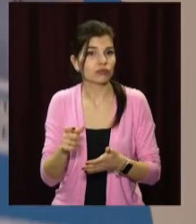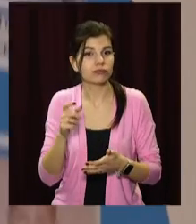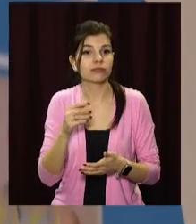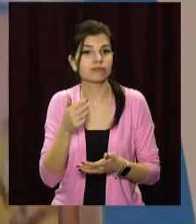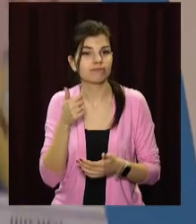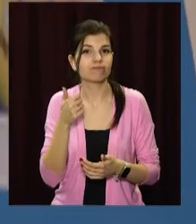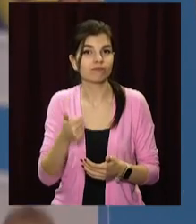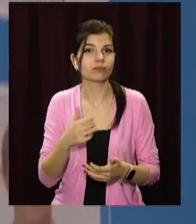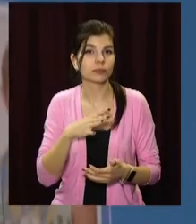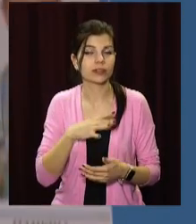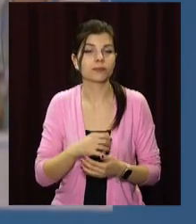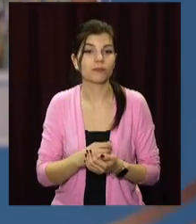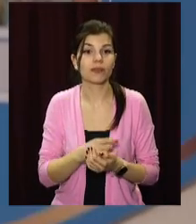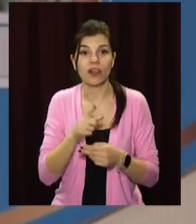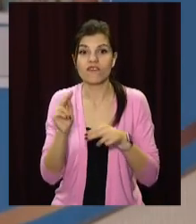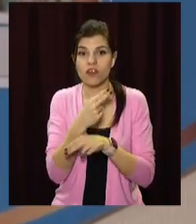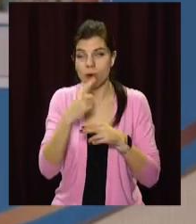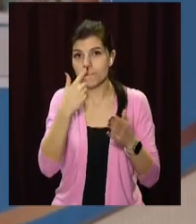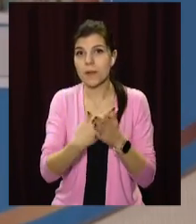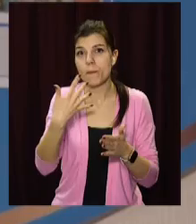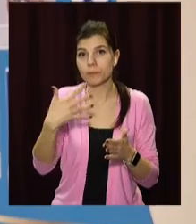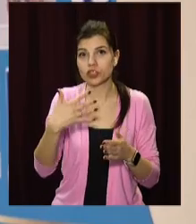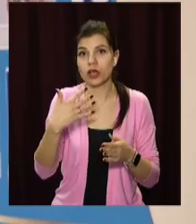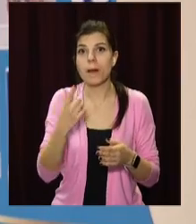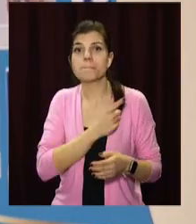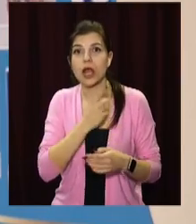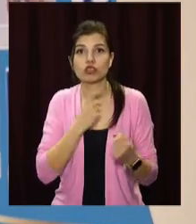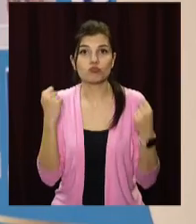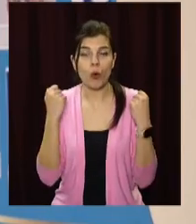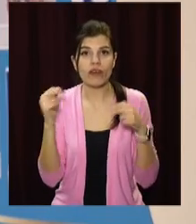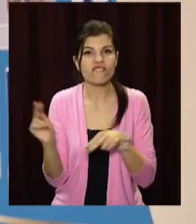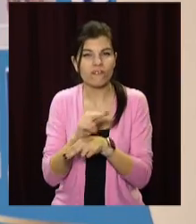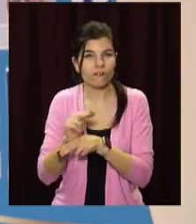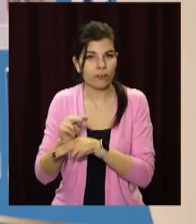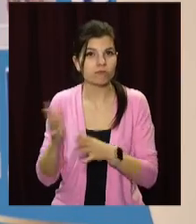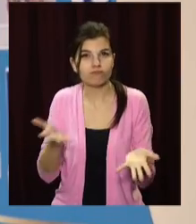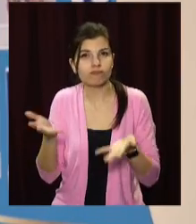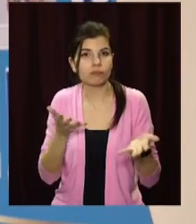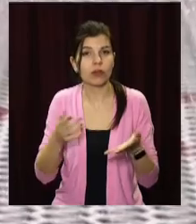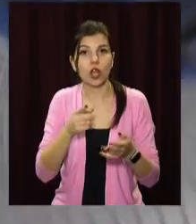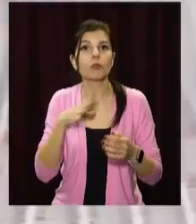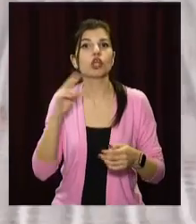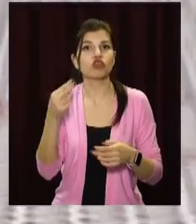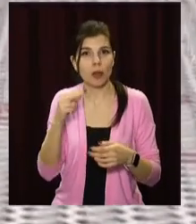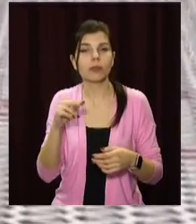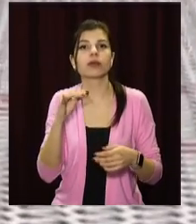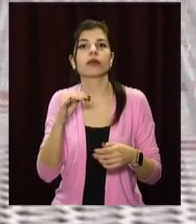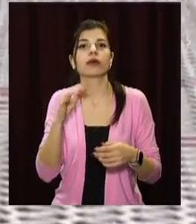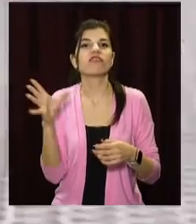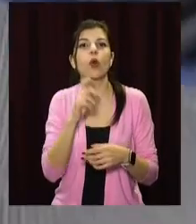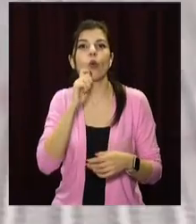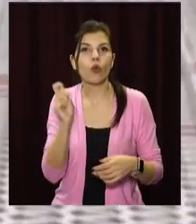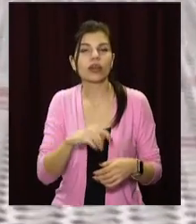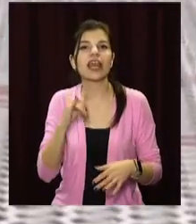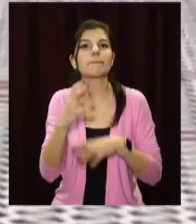на батуті в нашій області виховав понад 50 майстрів спорту. Його підопічні ставали чемпіонами і призерами